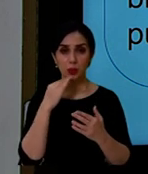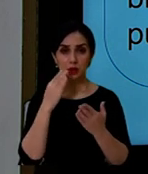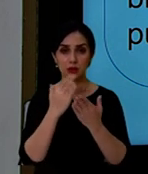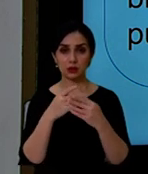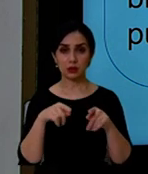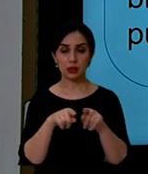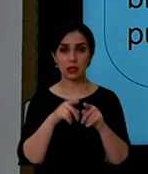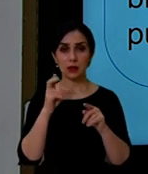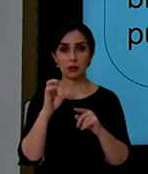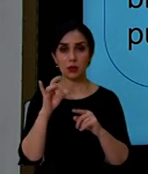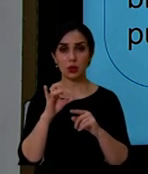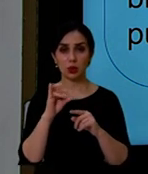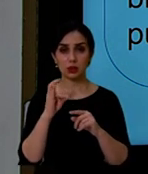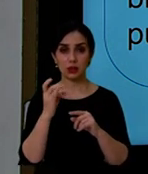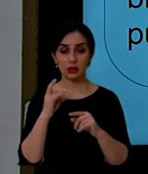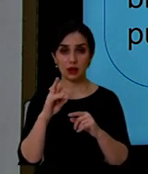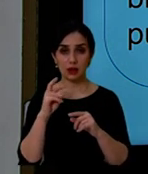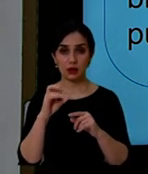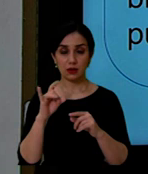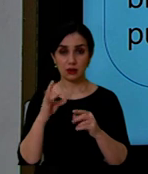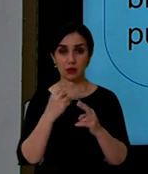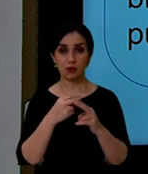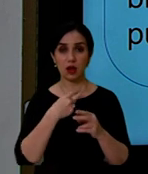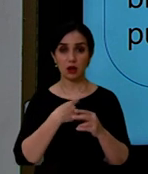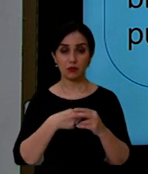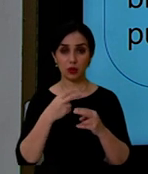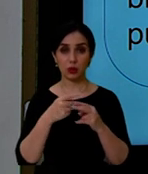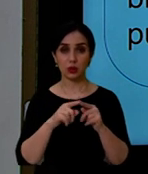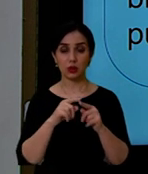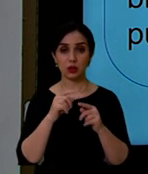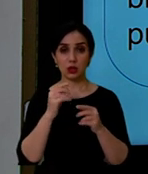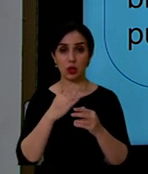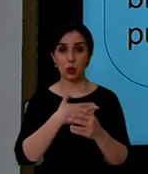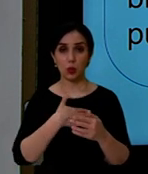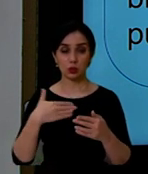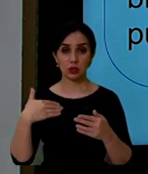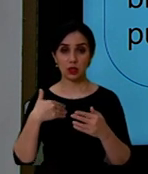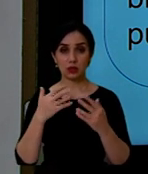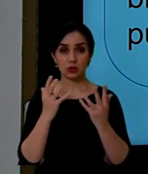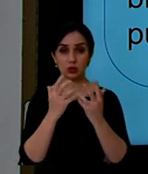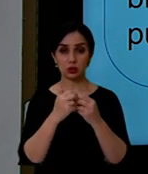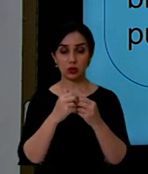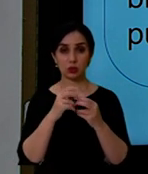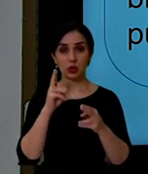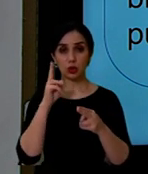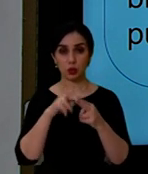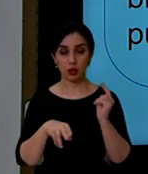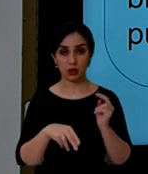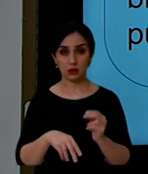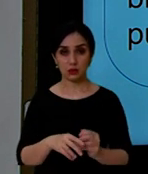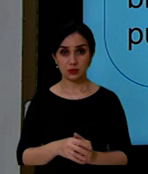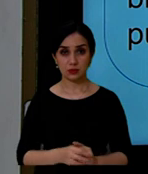tarmoqlanib, bronxialalar va alveolalar o'pka pufakchalari bilan tugaydi.